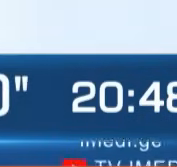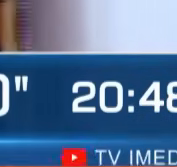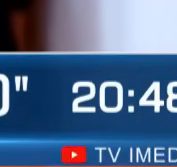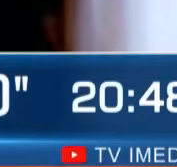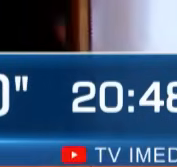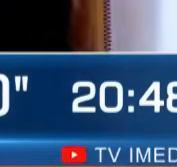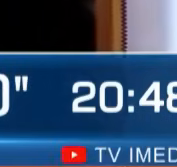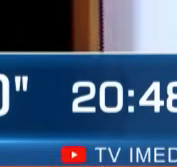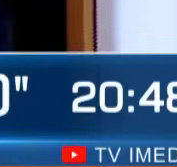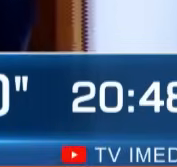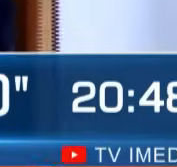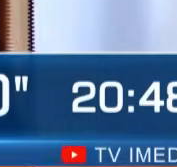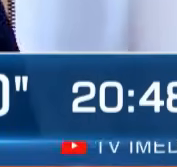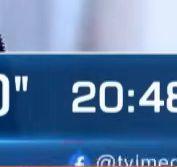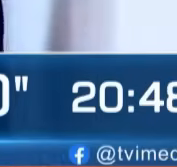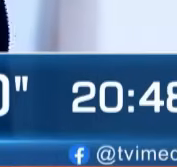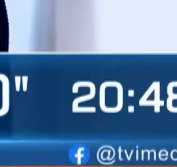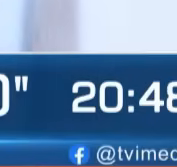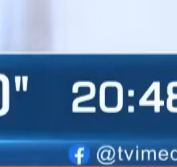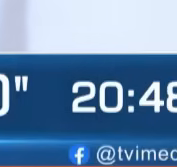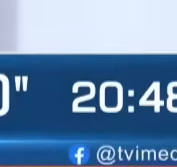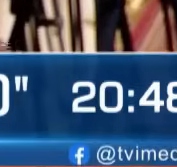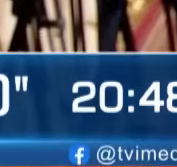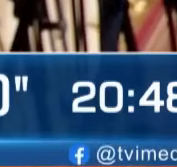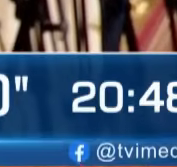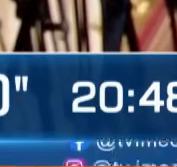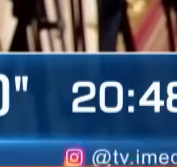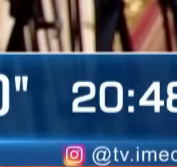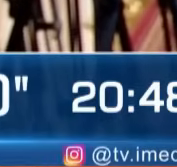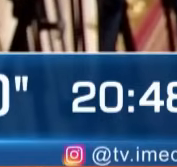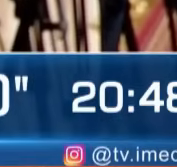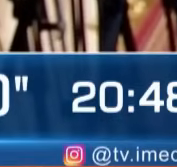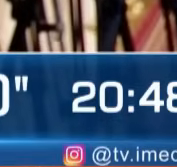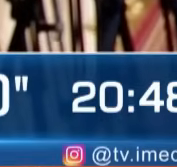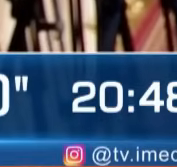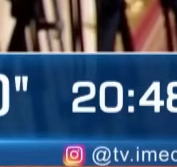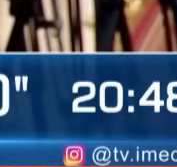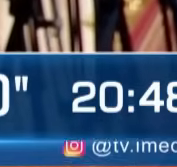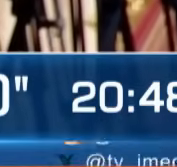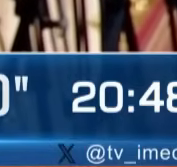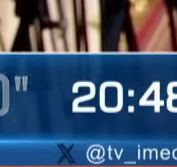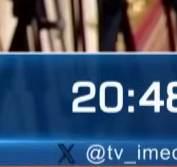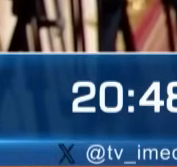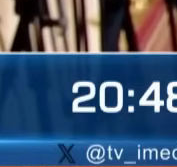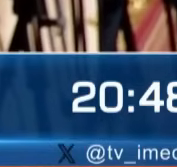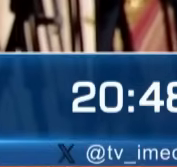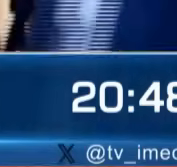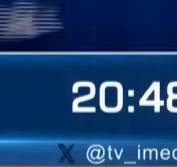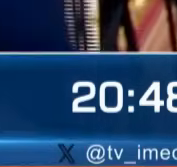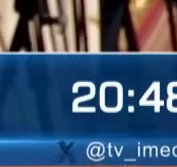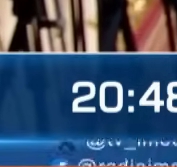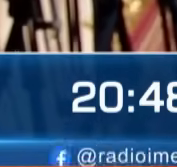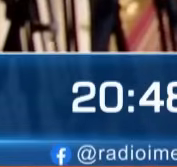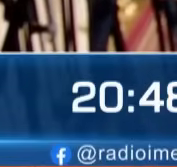mozdraobashi Zurabishvilis tsamotsqeba da konsultatsiebi opozitsiastan mozcont. Ertoba mtavari miznisken. Soret misi mesijits iqo is rom